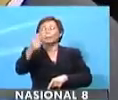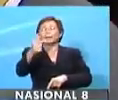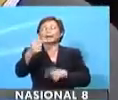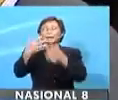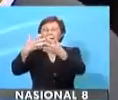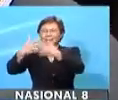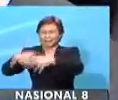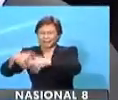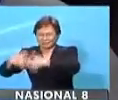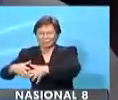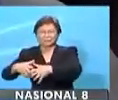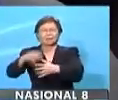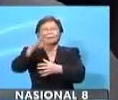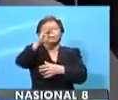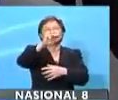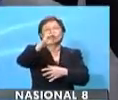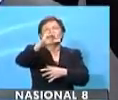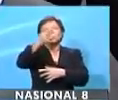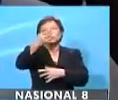Limited, Michio Takeshita.